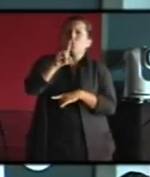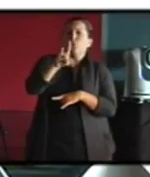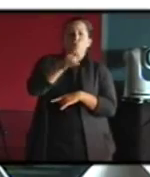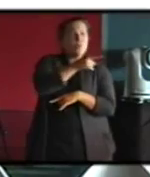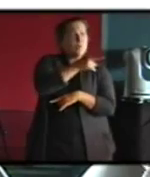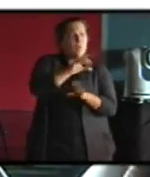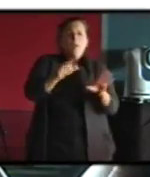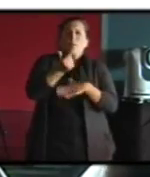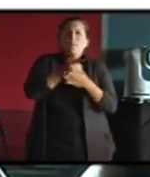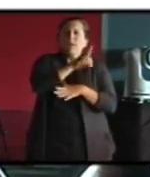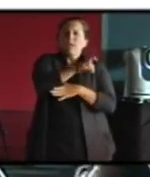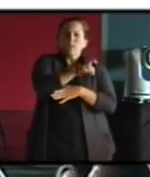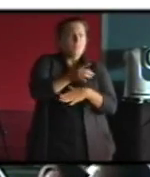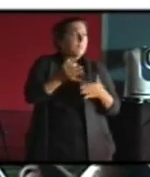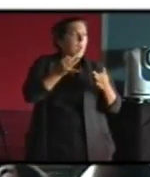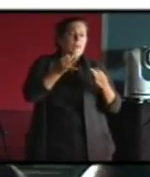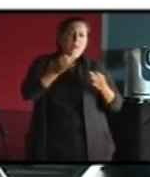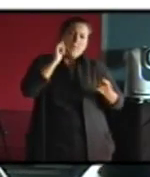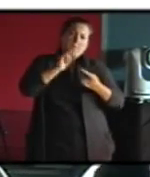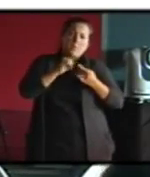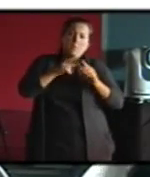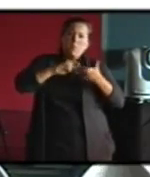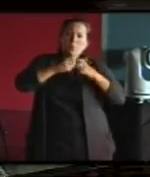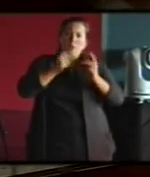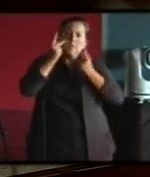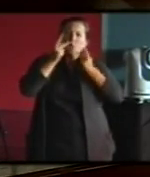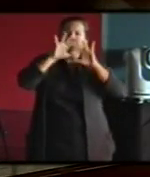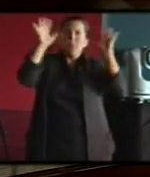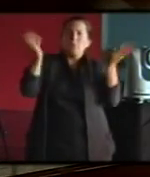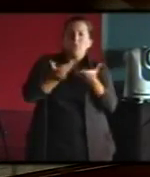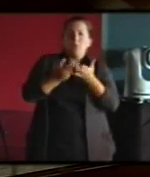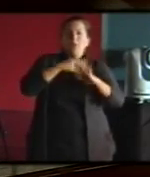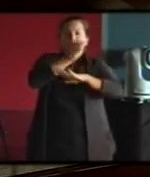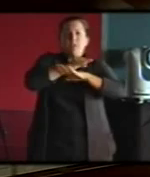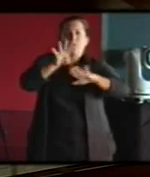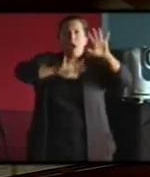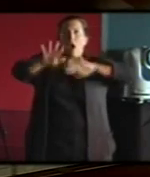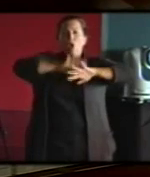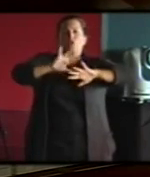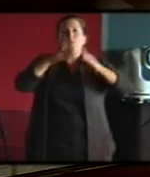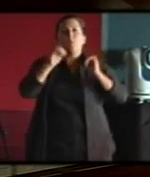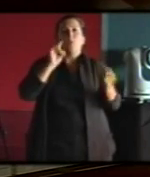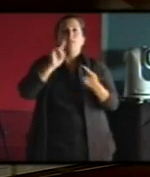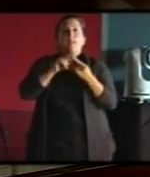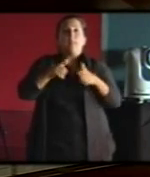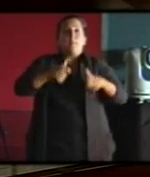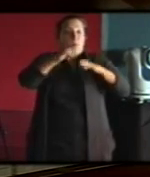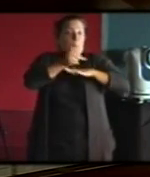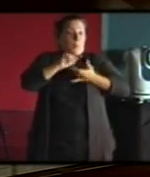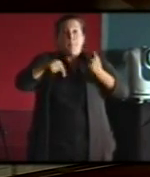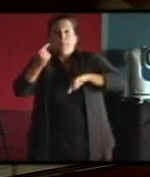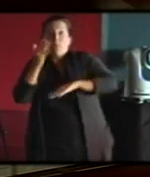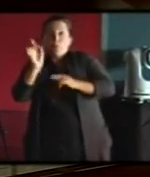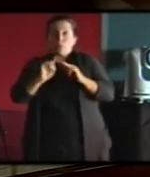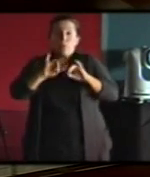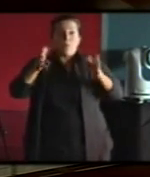qui serait possible de faire en termes structurels, d'apparence, de traitement architectural, voire de changement de destination. Comment voyez-vous les